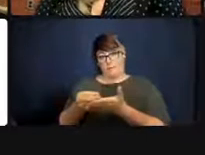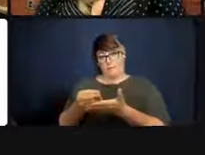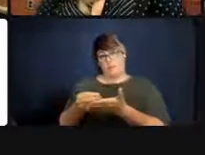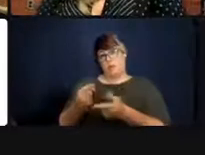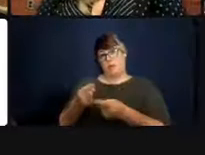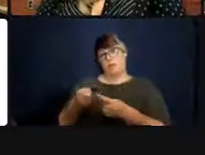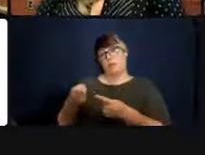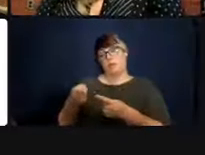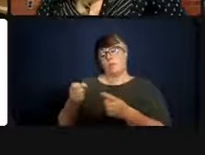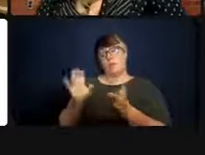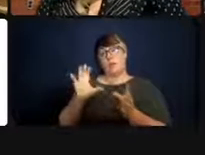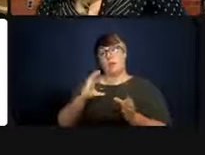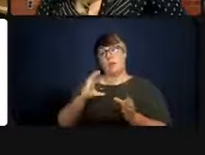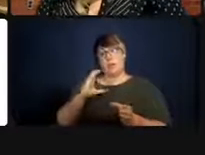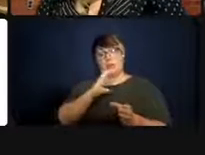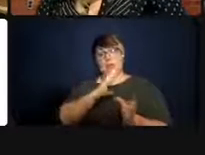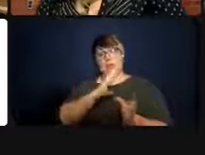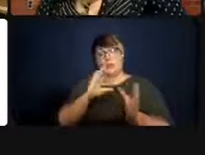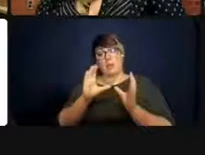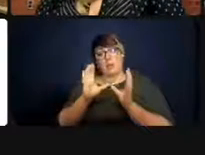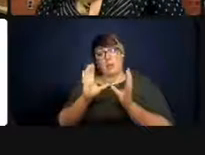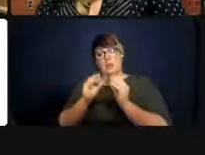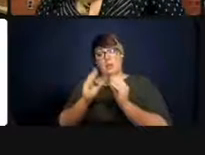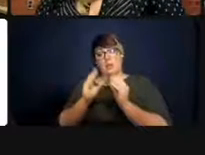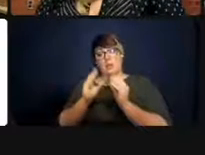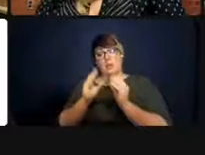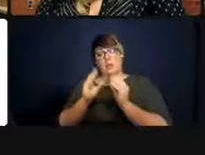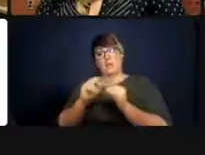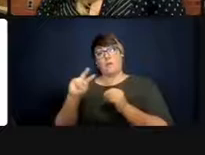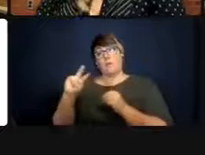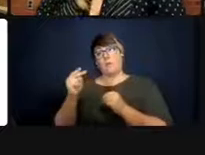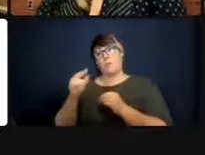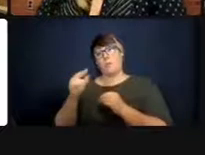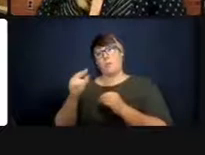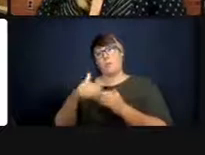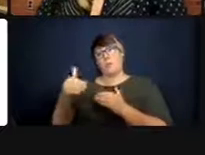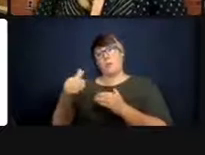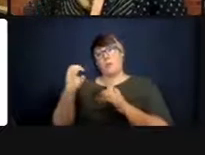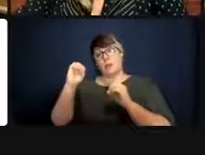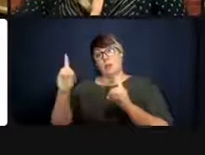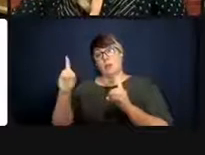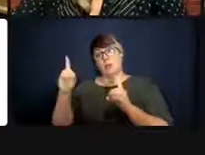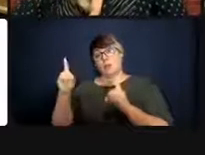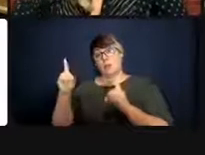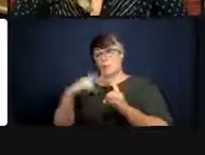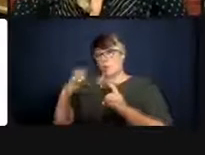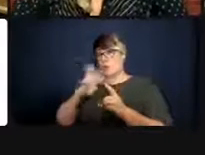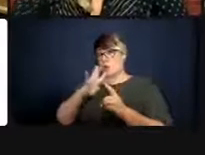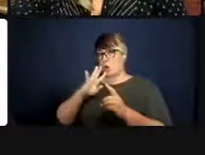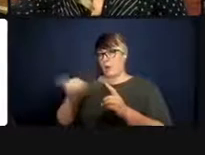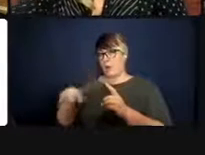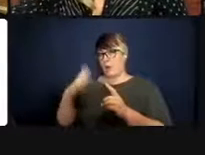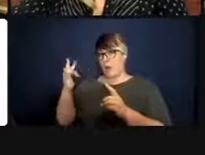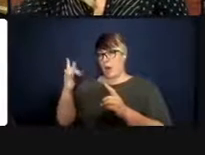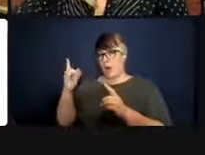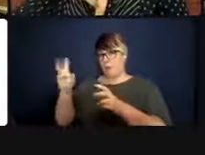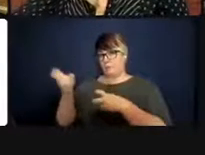هو قبول التمويل. العضو ماكنتوش، هل تودين ان